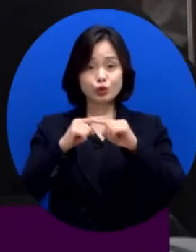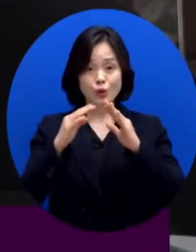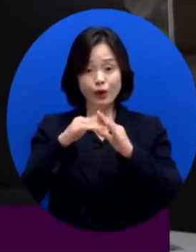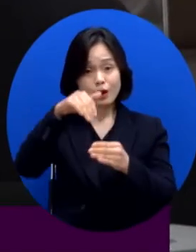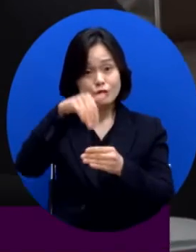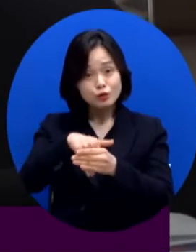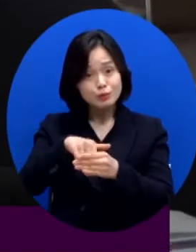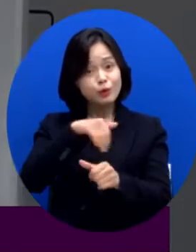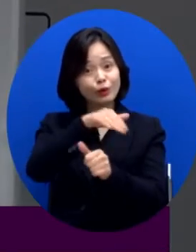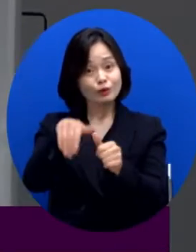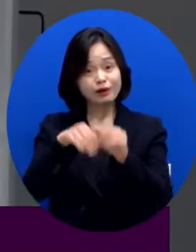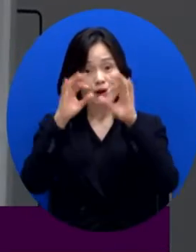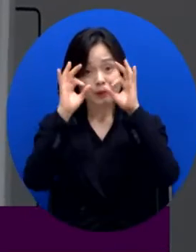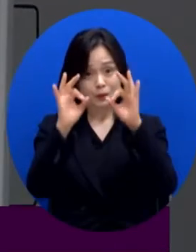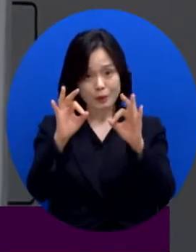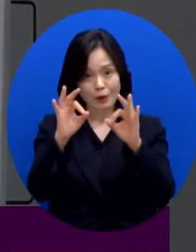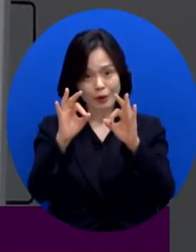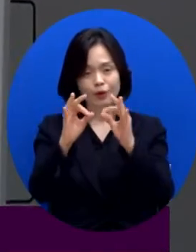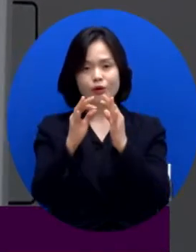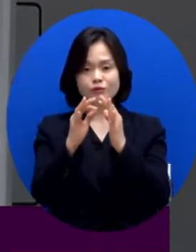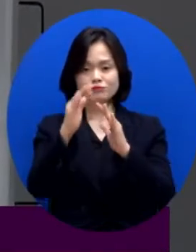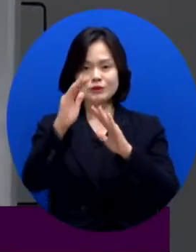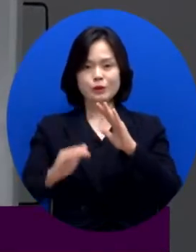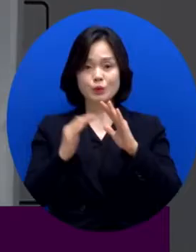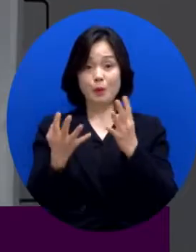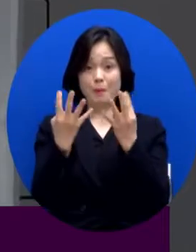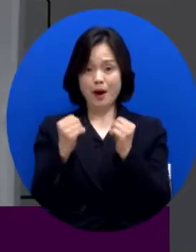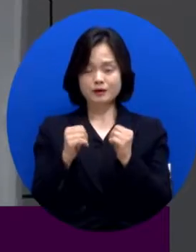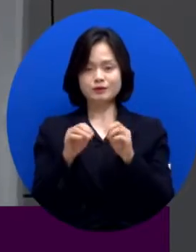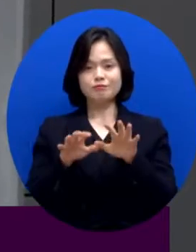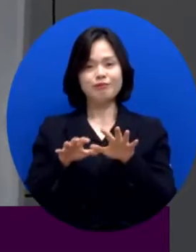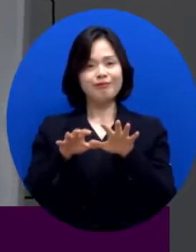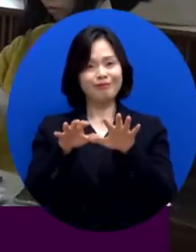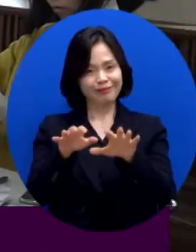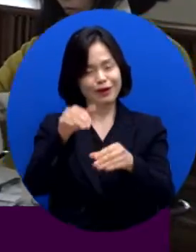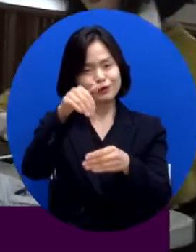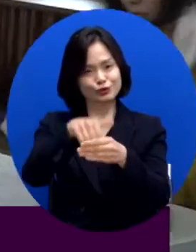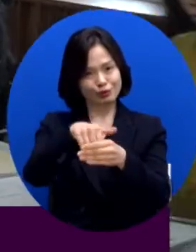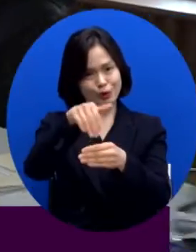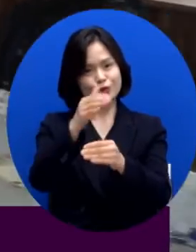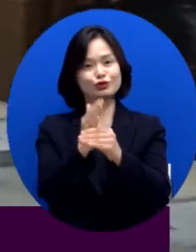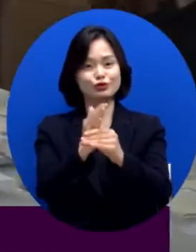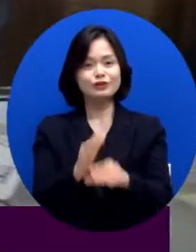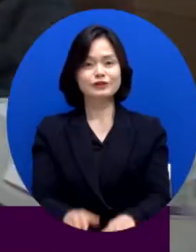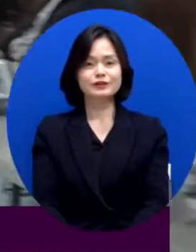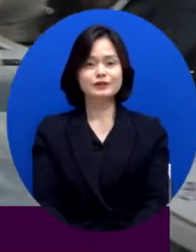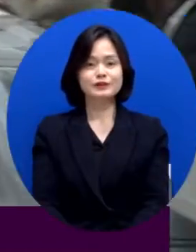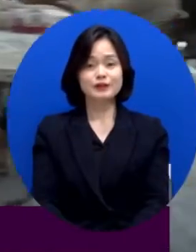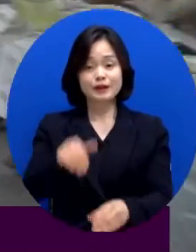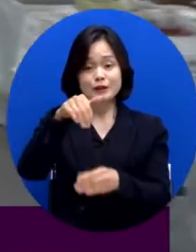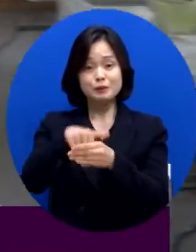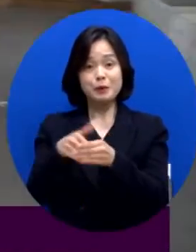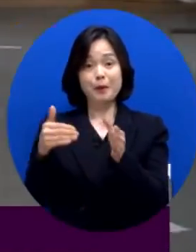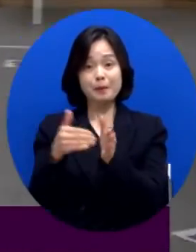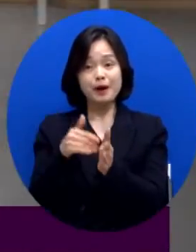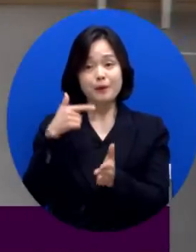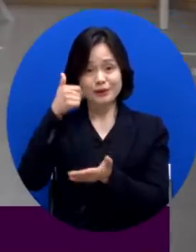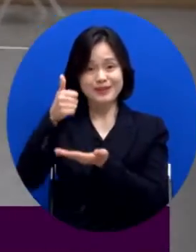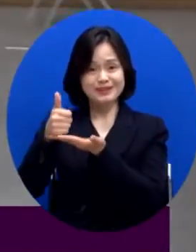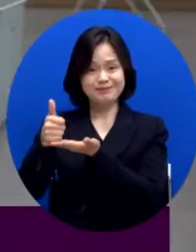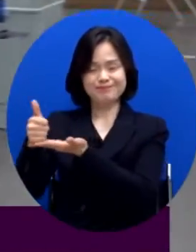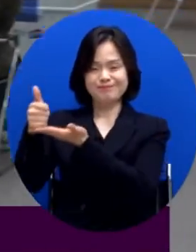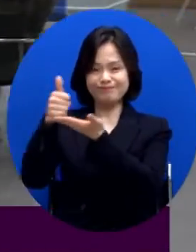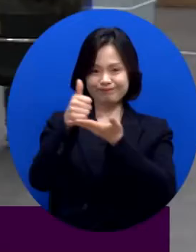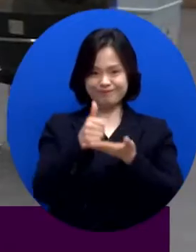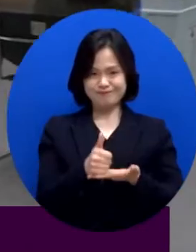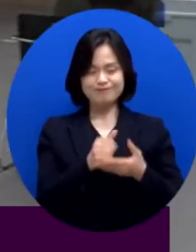유권자들도 이번 선거에 그 어느 때보다 뜨거운 관심을 보여주고 있는데요. 방금 투표를 마친 목회자 한 분 모시고